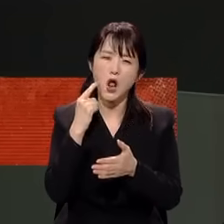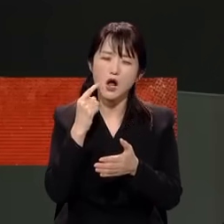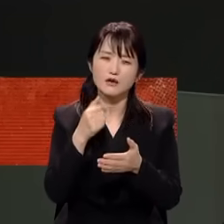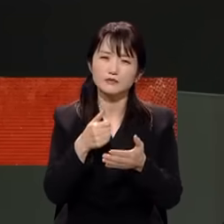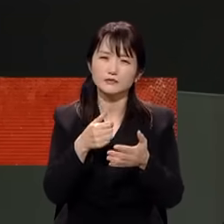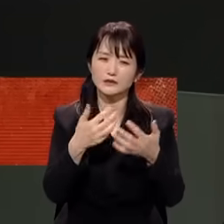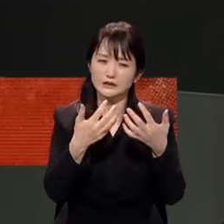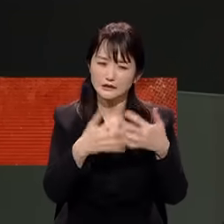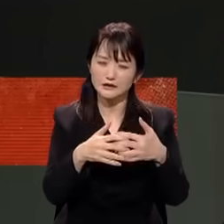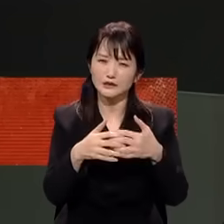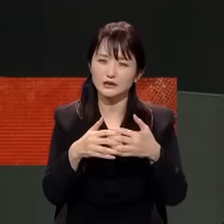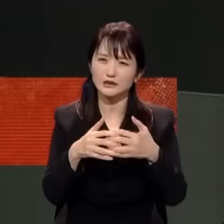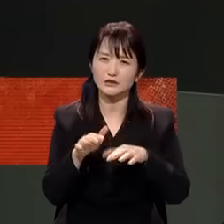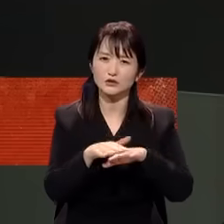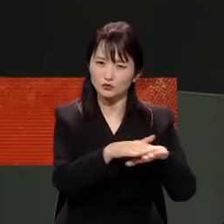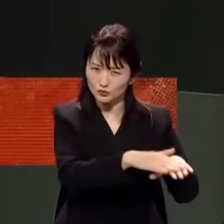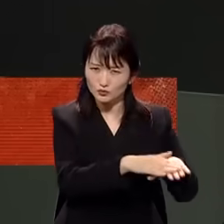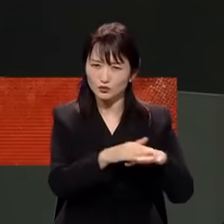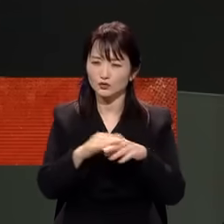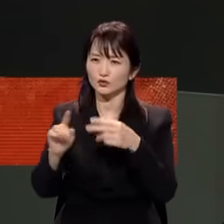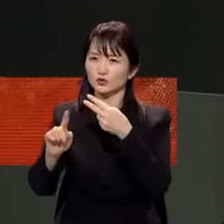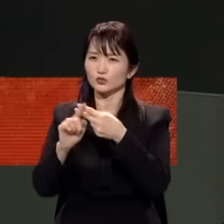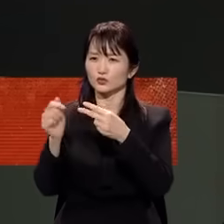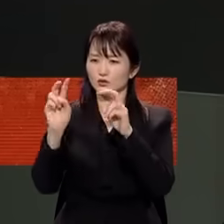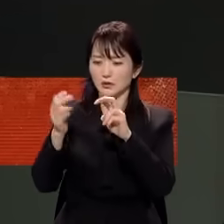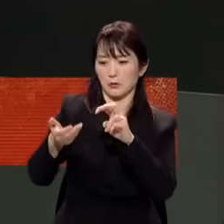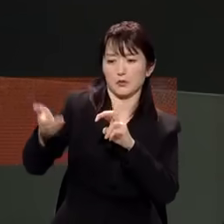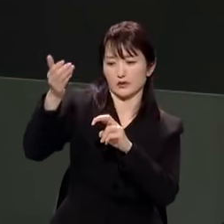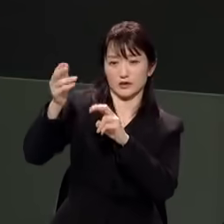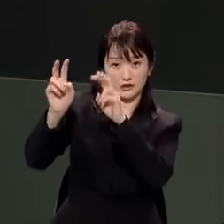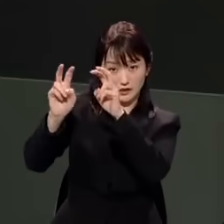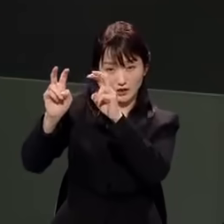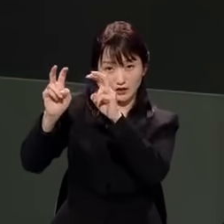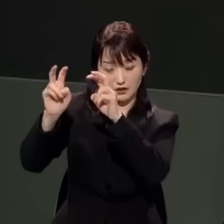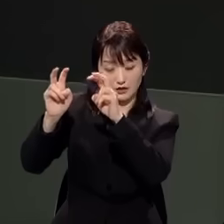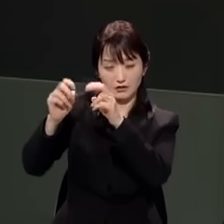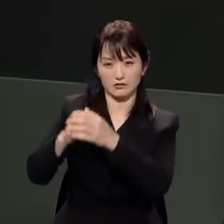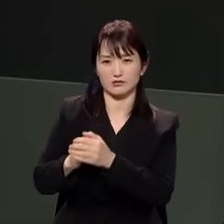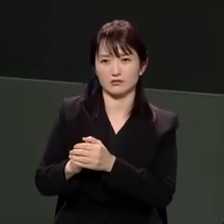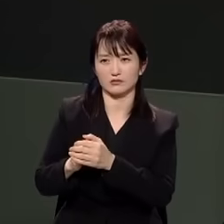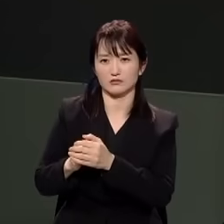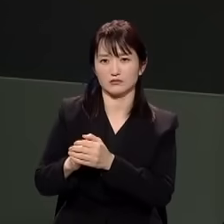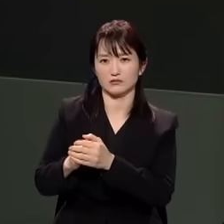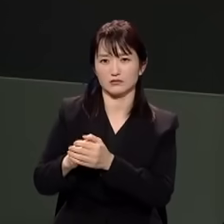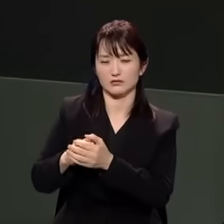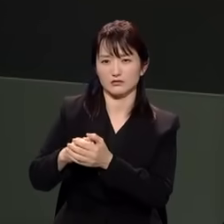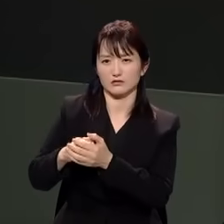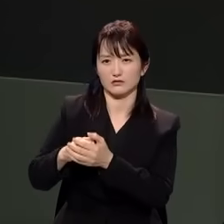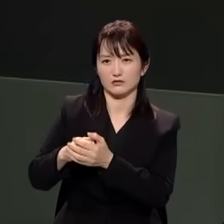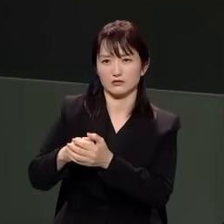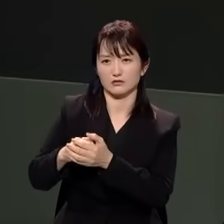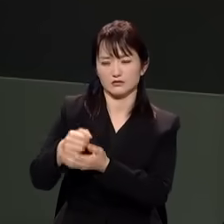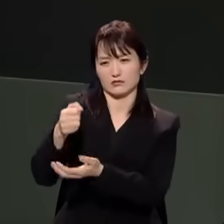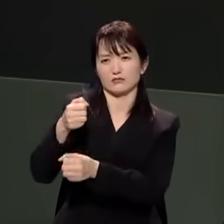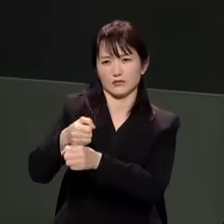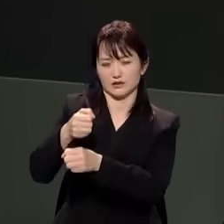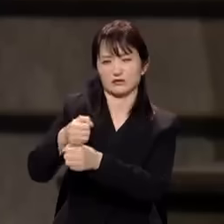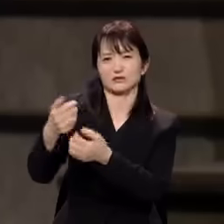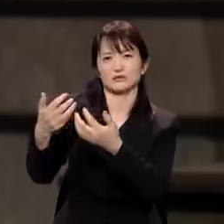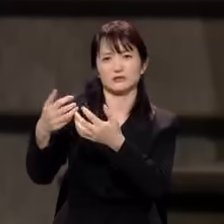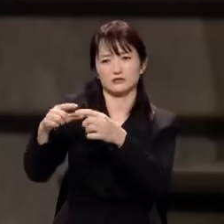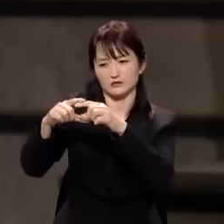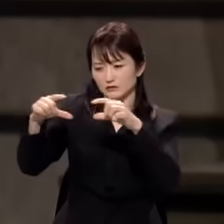그렇다. 이거는 진짜 중견 정말 메이저급 제약회사에서 만든 임신 테스트기란 말이죠. 그러니까요. 저게